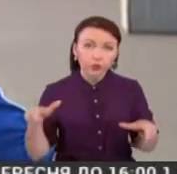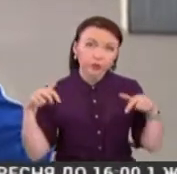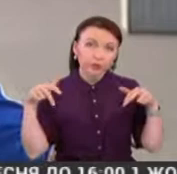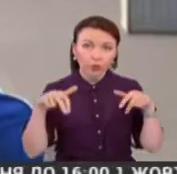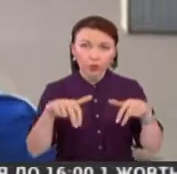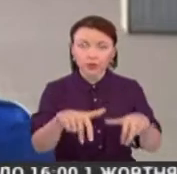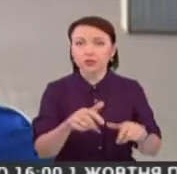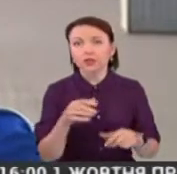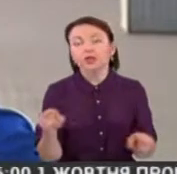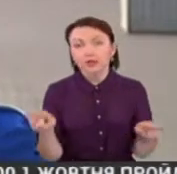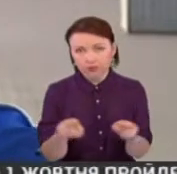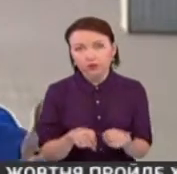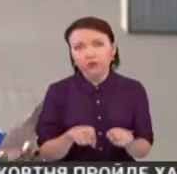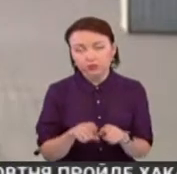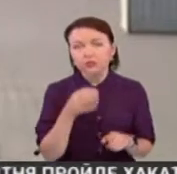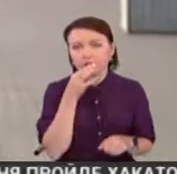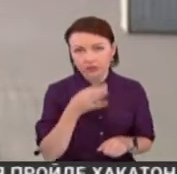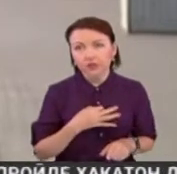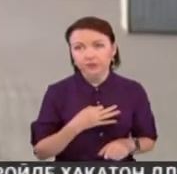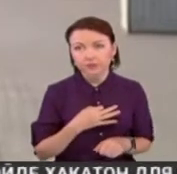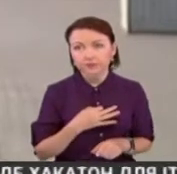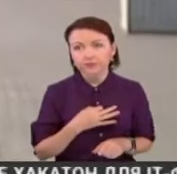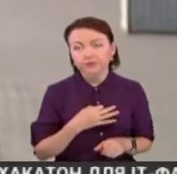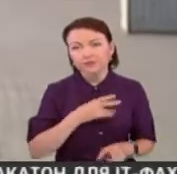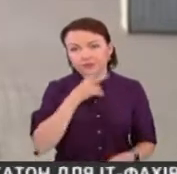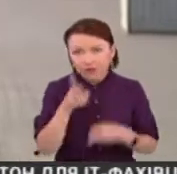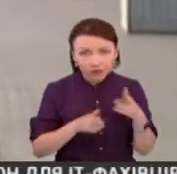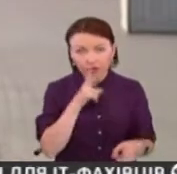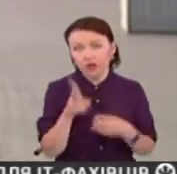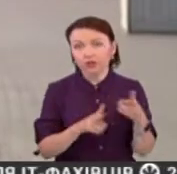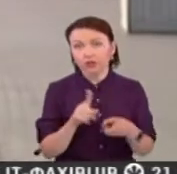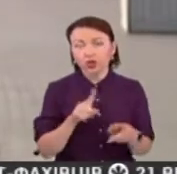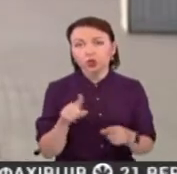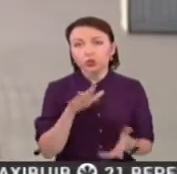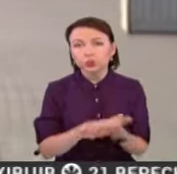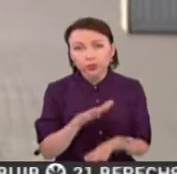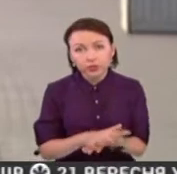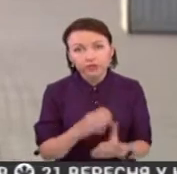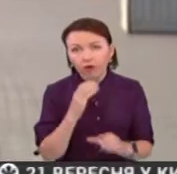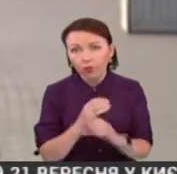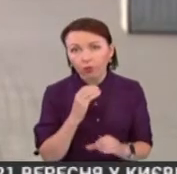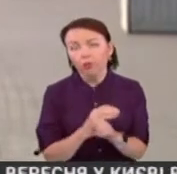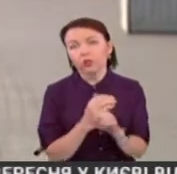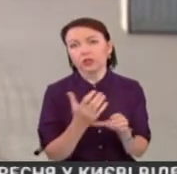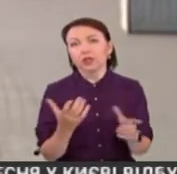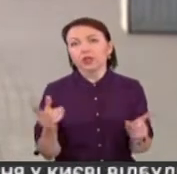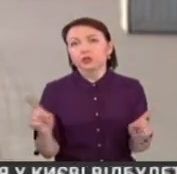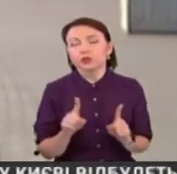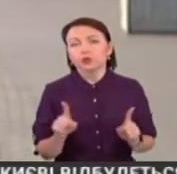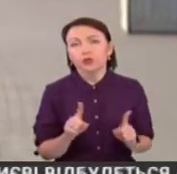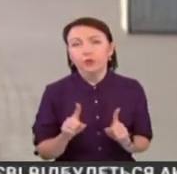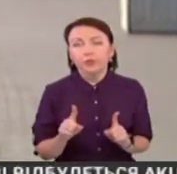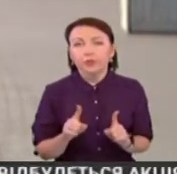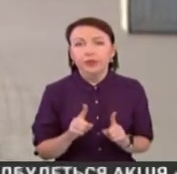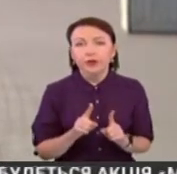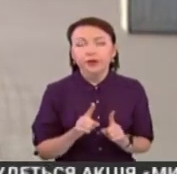також сказали два, ну, нарікали на те, що брудні вагони, що